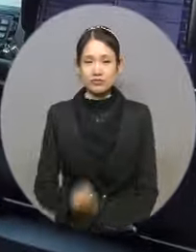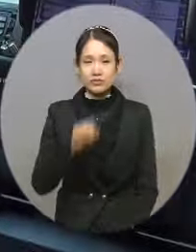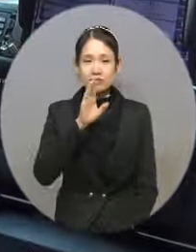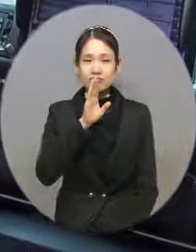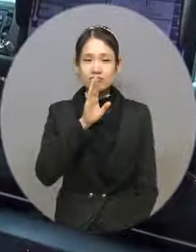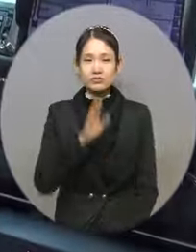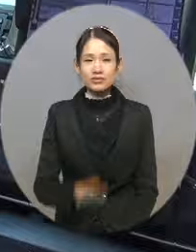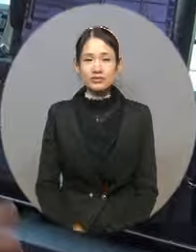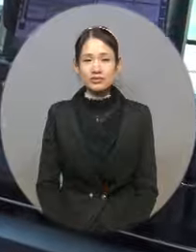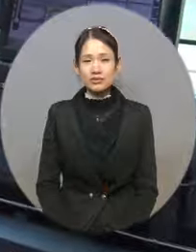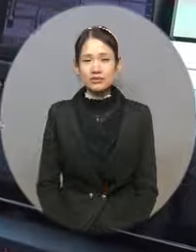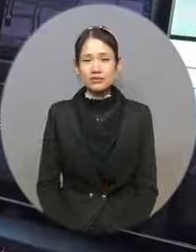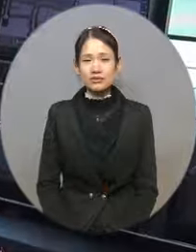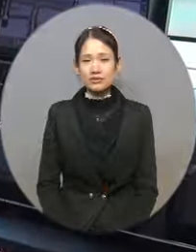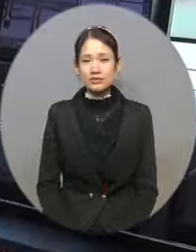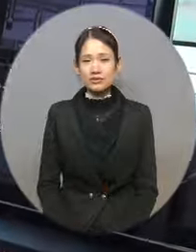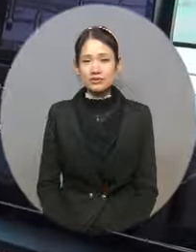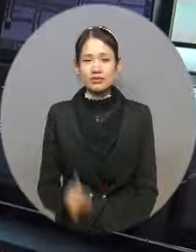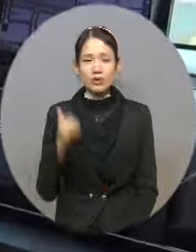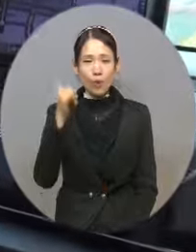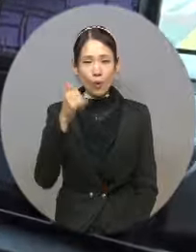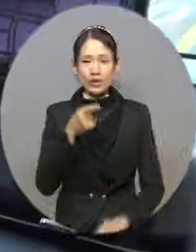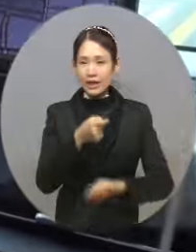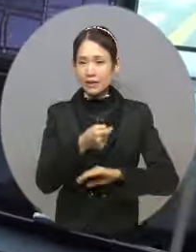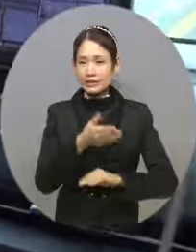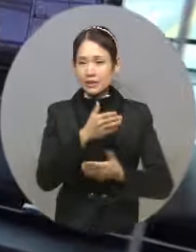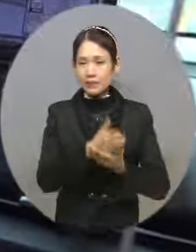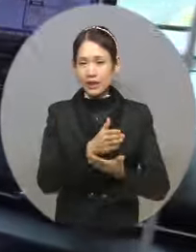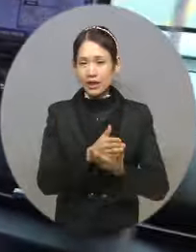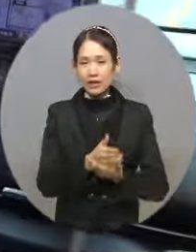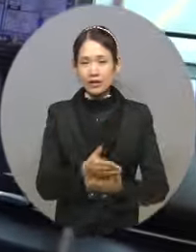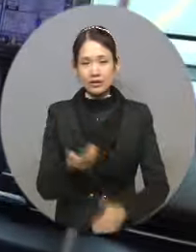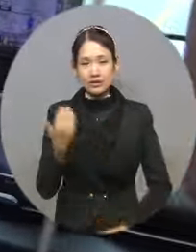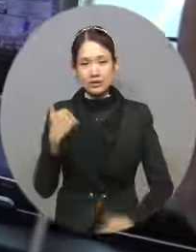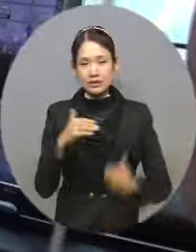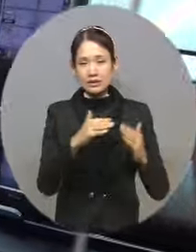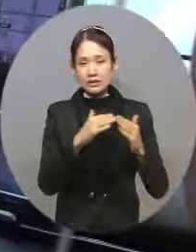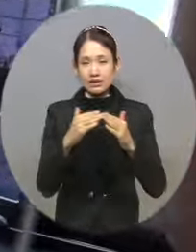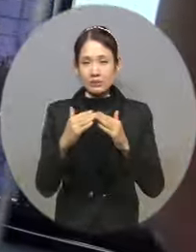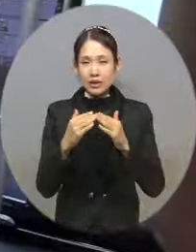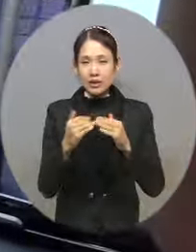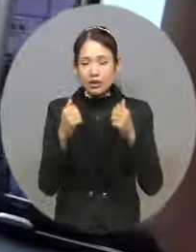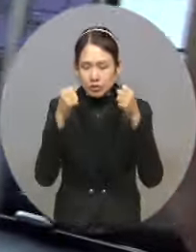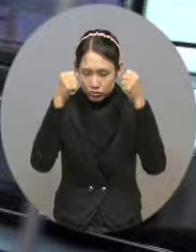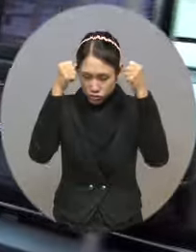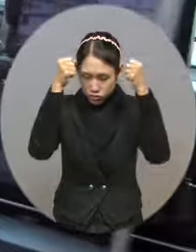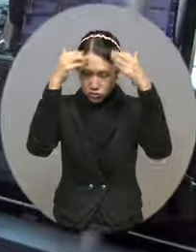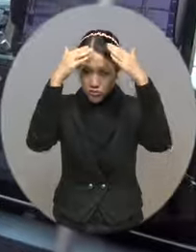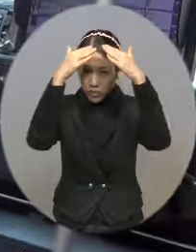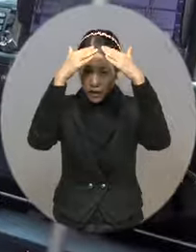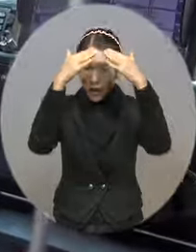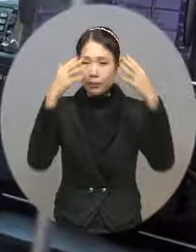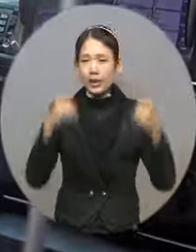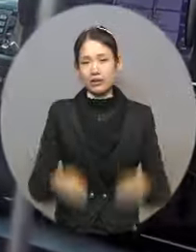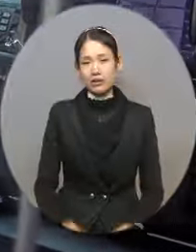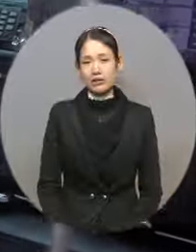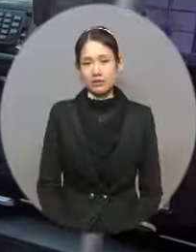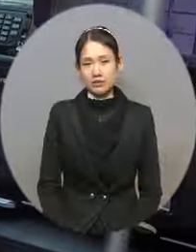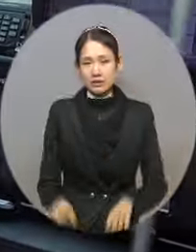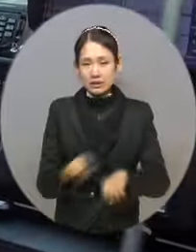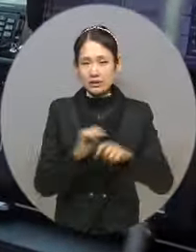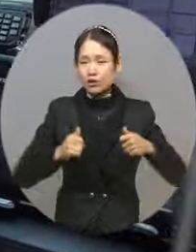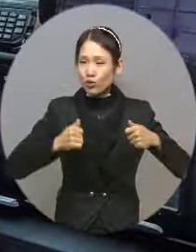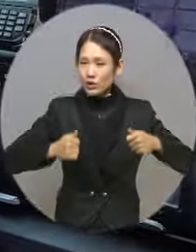옛날에는 맞아요. 이 콜이 있기 전에는 다 집에서 못 나오셨던 분들 되게 많아요. 네, 맞아요, 맞아요, 특히 맞아요. 이제 이거